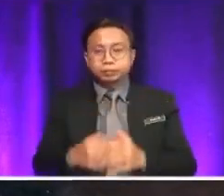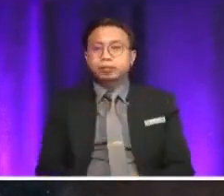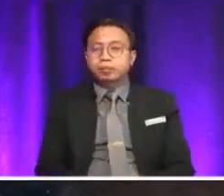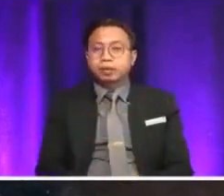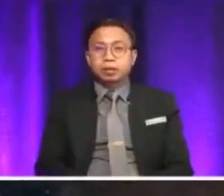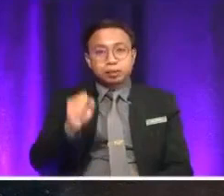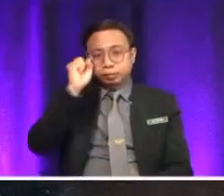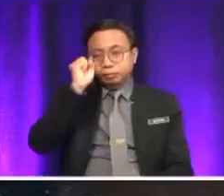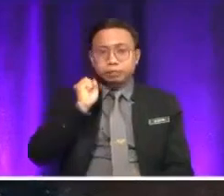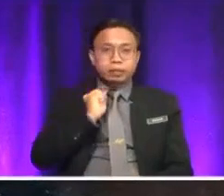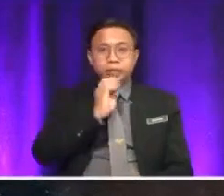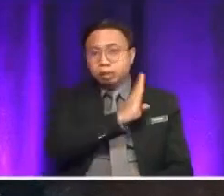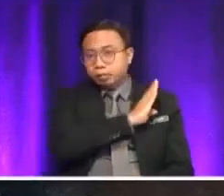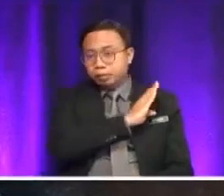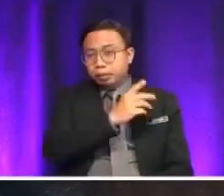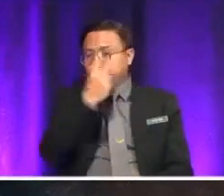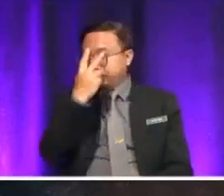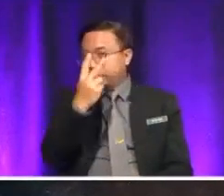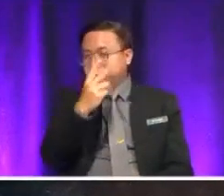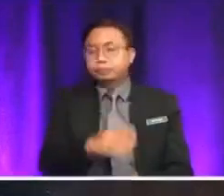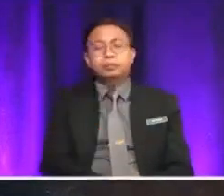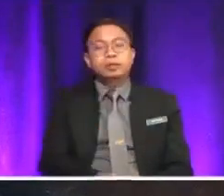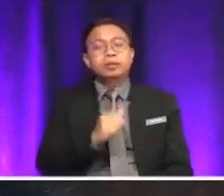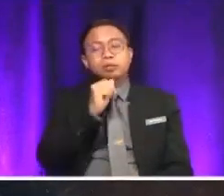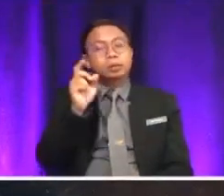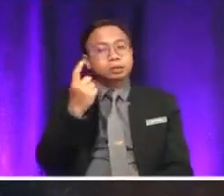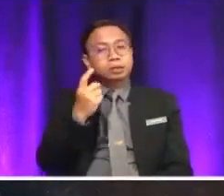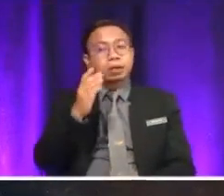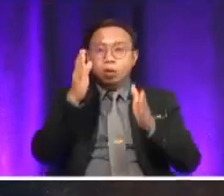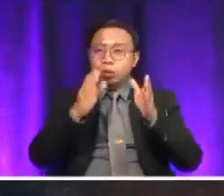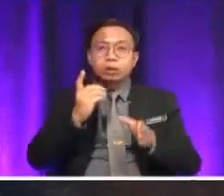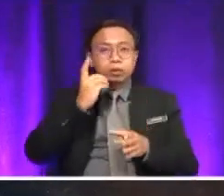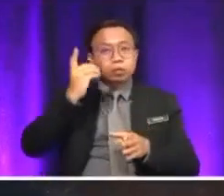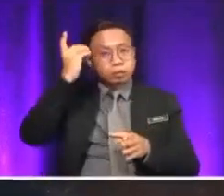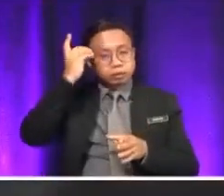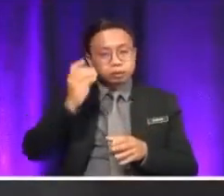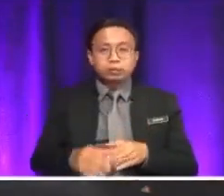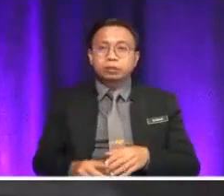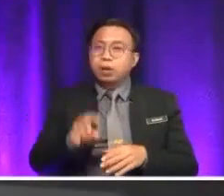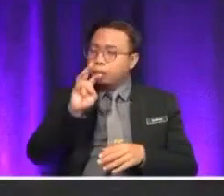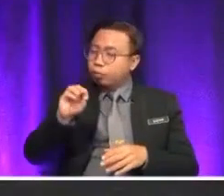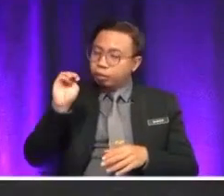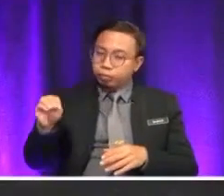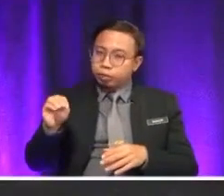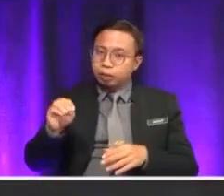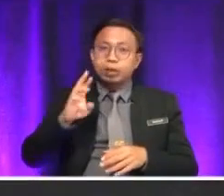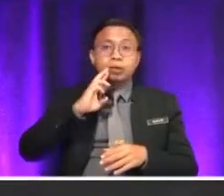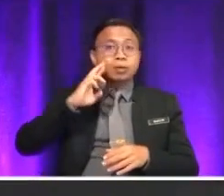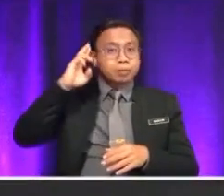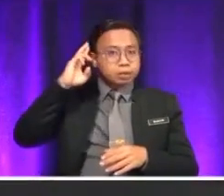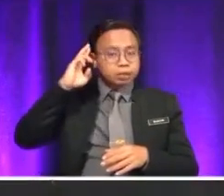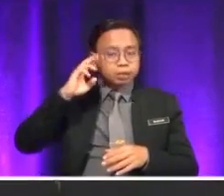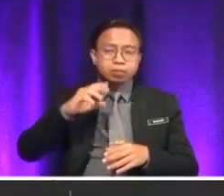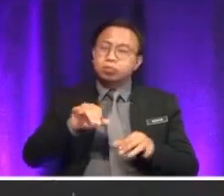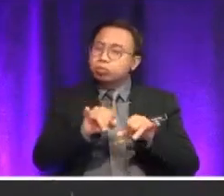Sambil dia tulis ni, cikgu kan, kita tahu sebut pasal stres ni bukan saja orang dewasa yang stres. Malah murid-murid juga ataupun remaja juga,